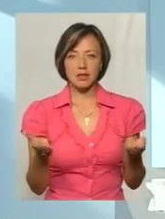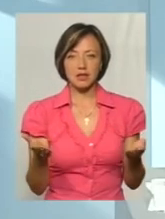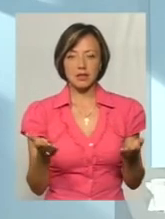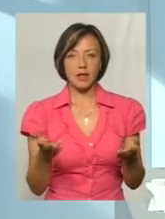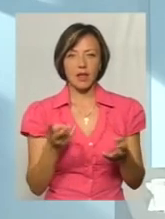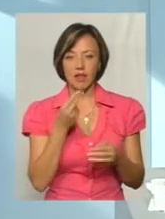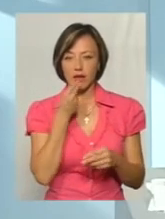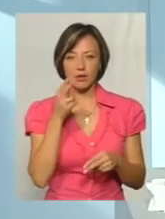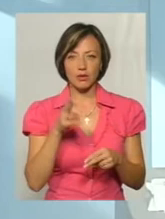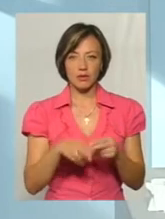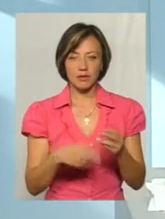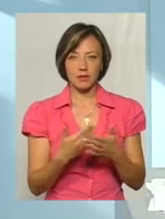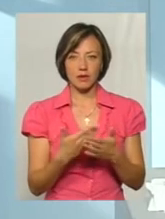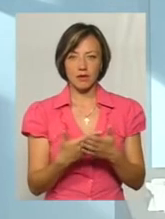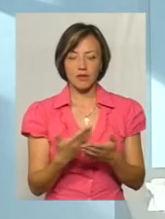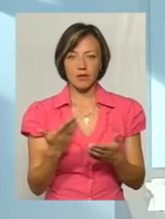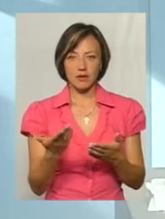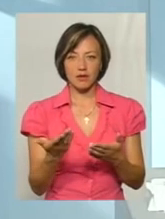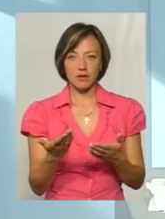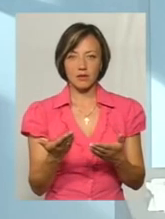не доїв, розумієте? І от вам